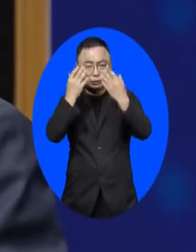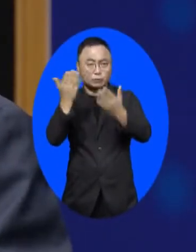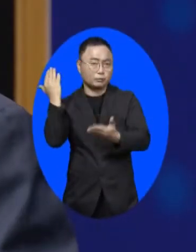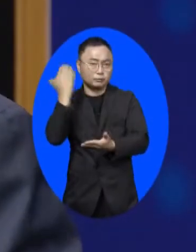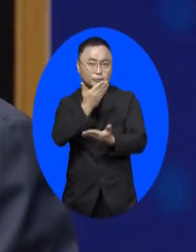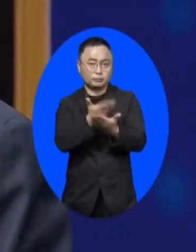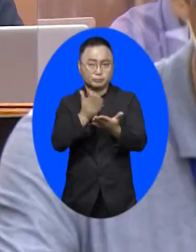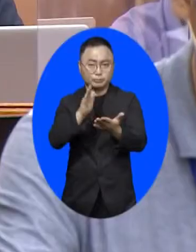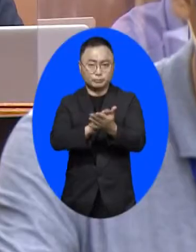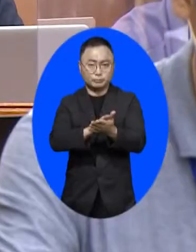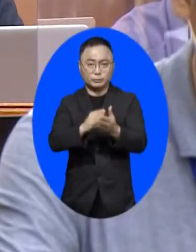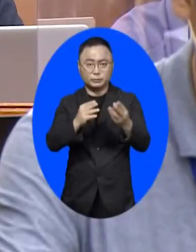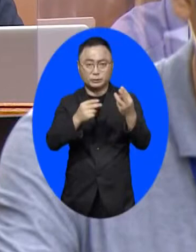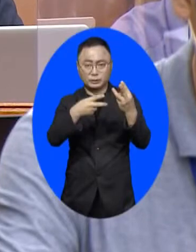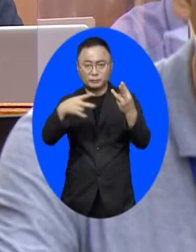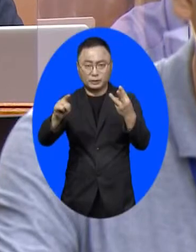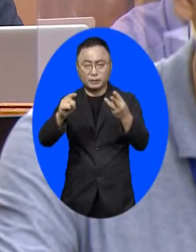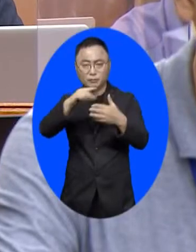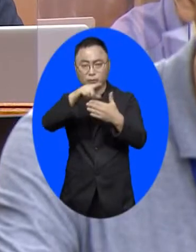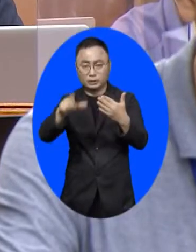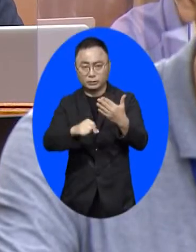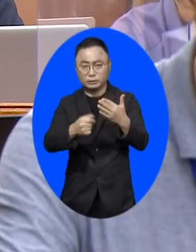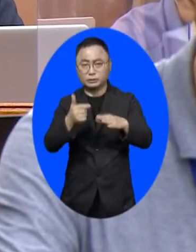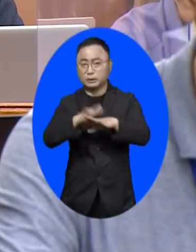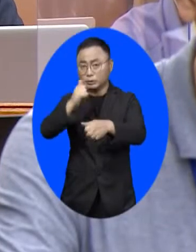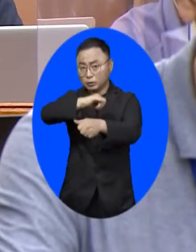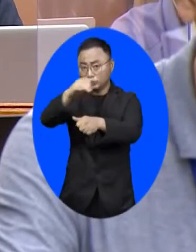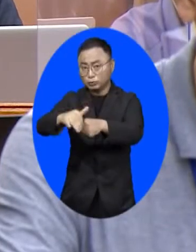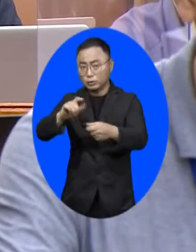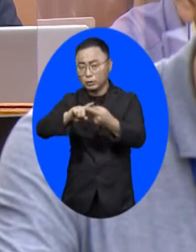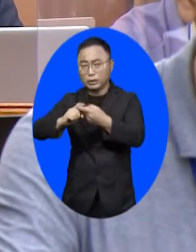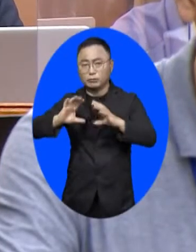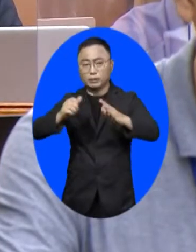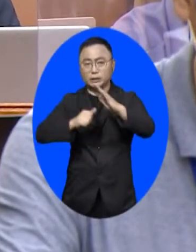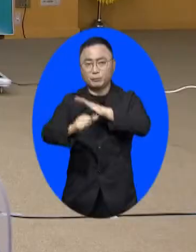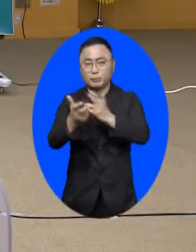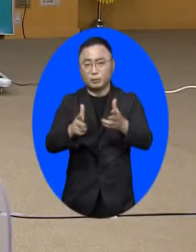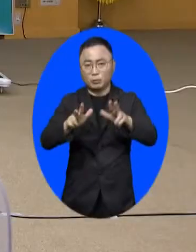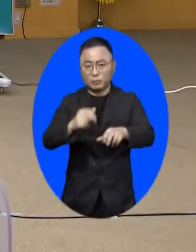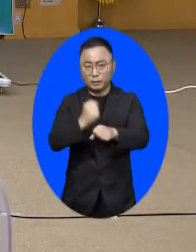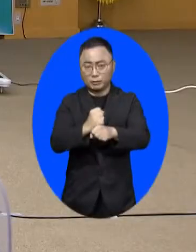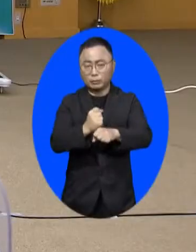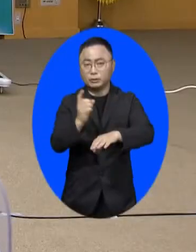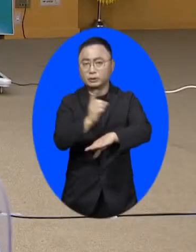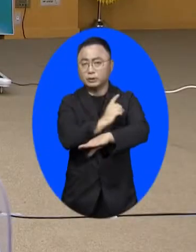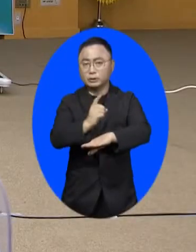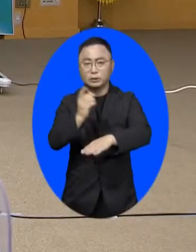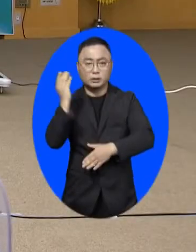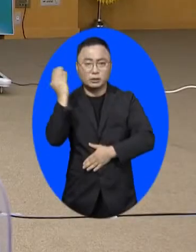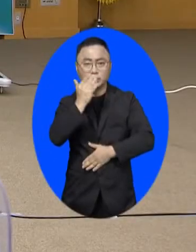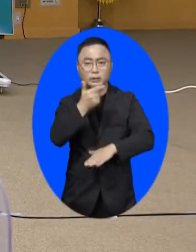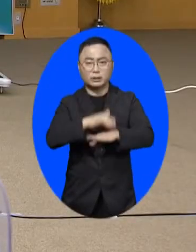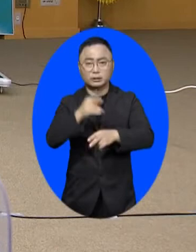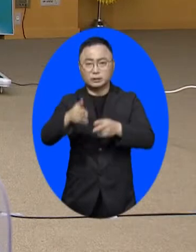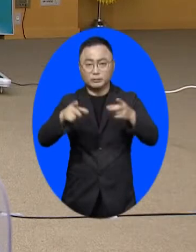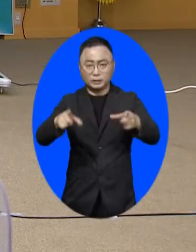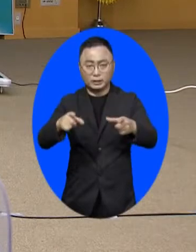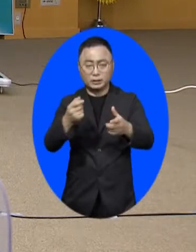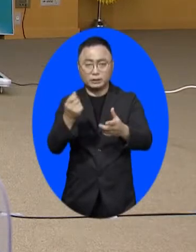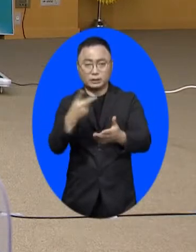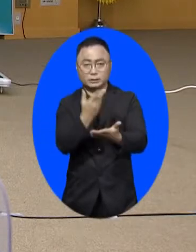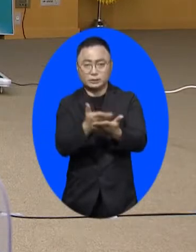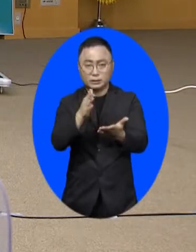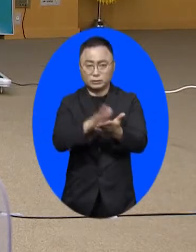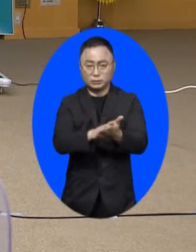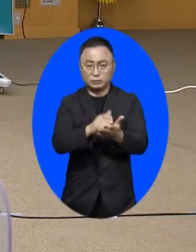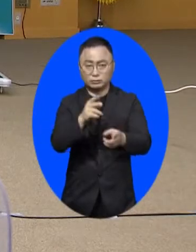3대 프로젝트, 대전 현충원 연계 국가대표 메모리얼 파크 조성, 디지털 그린 대전 산단 재창조